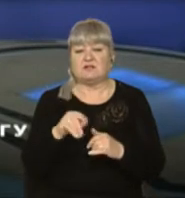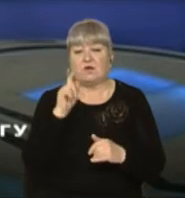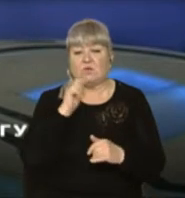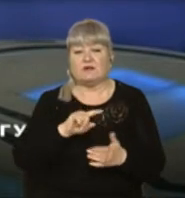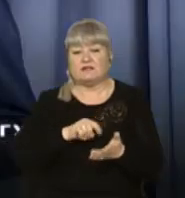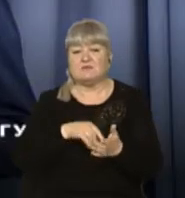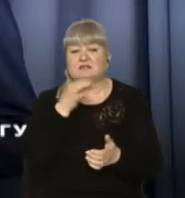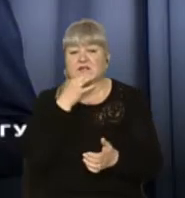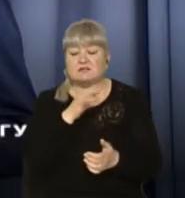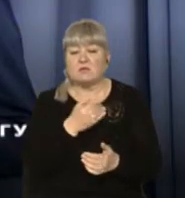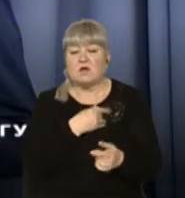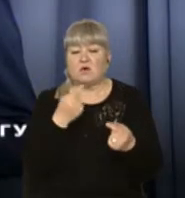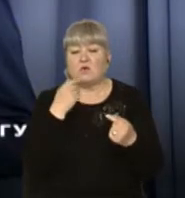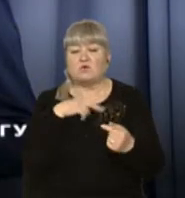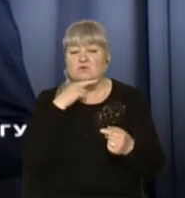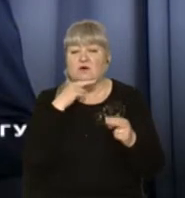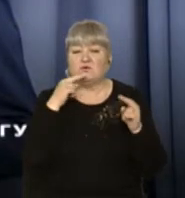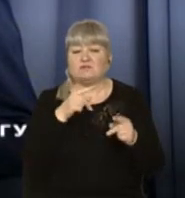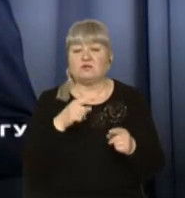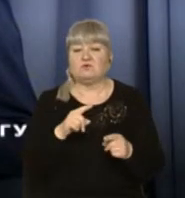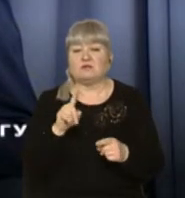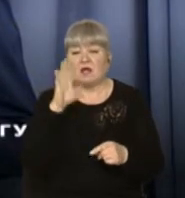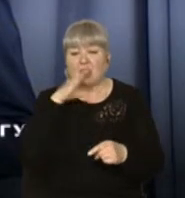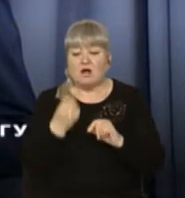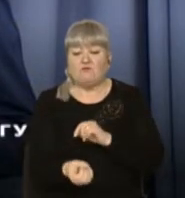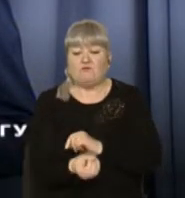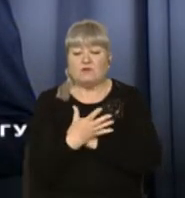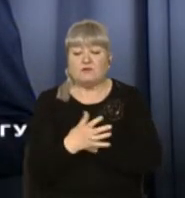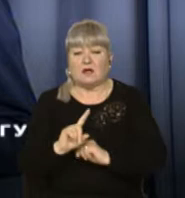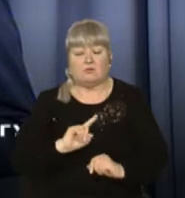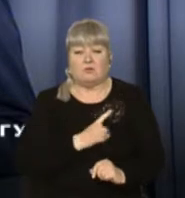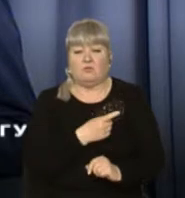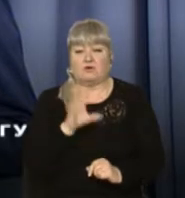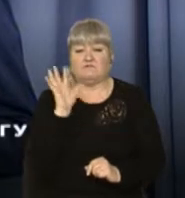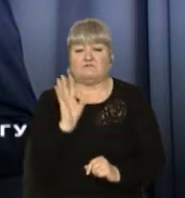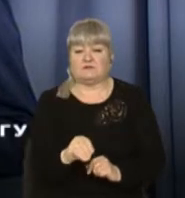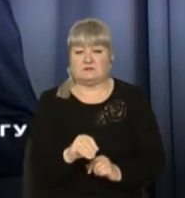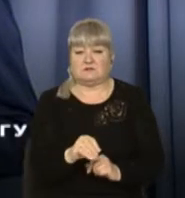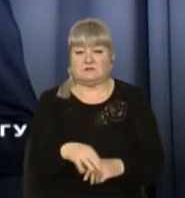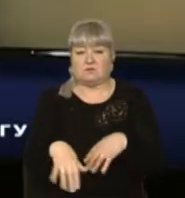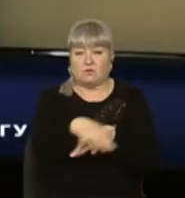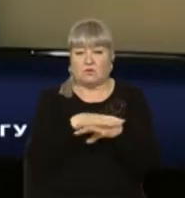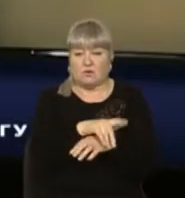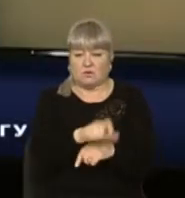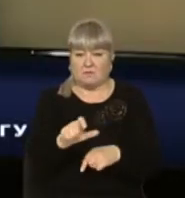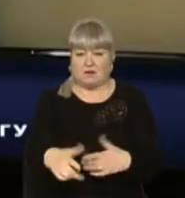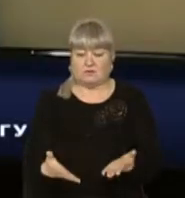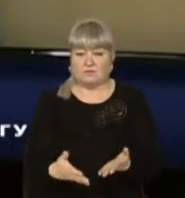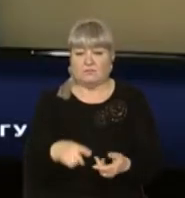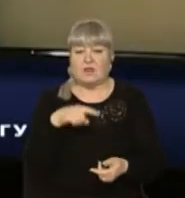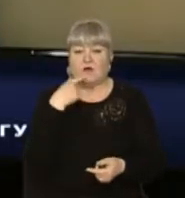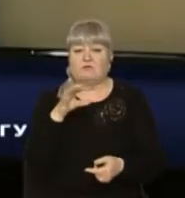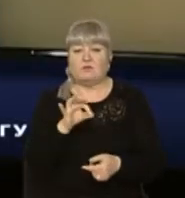Але я хотів звернути перше увагу на цей фонтан, тому що фонтан обурив всю громаду. Не тільки цих активістів, які сьогодні перекрили. Мова йде про те,